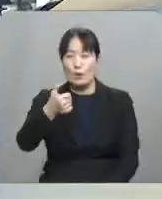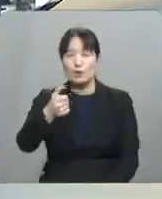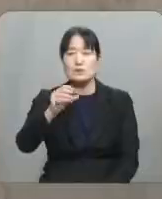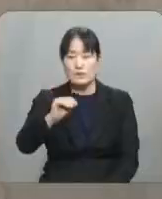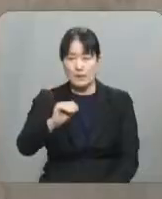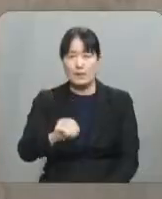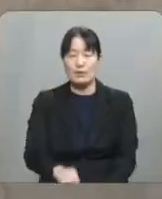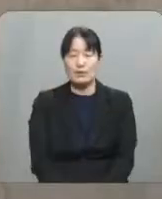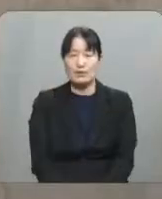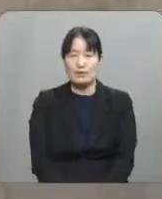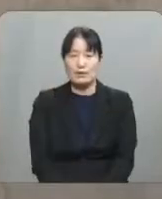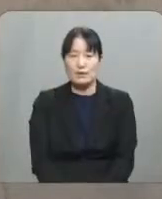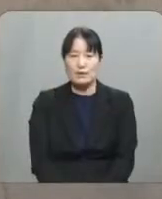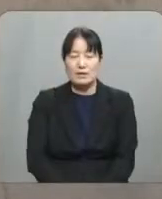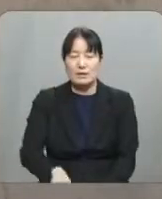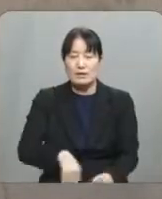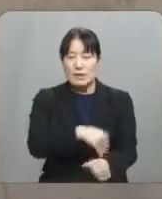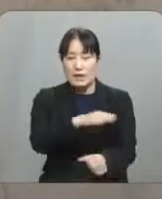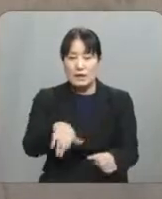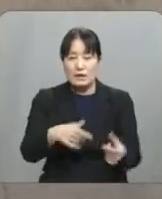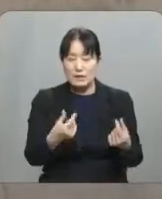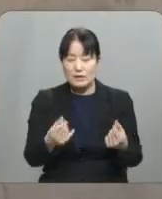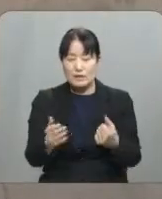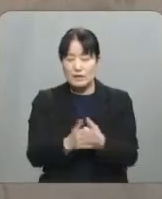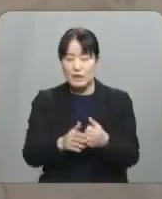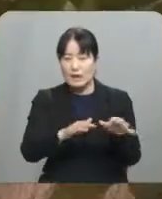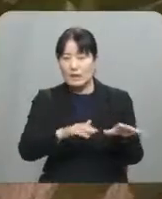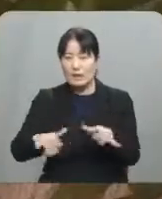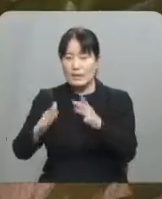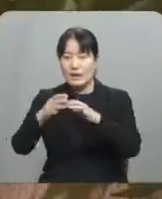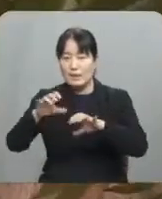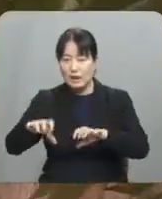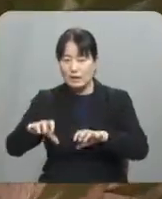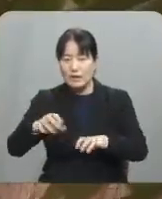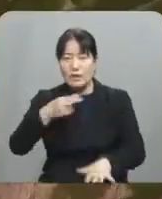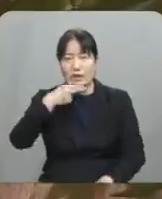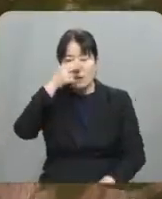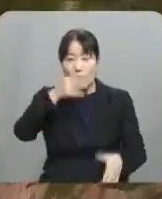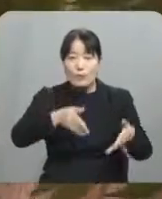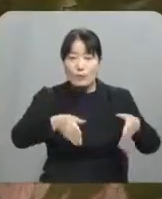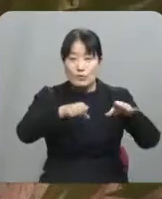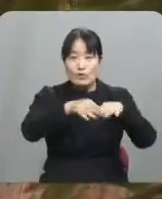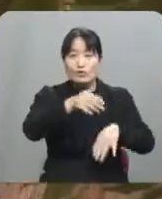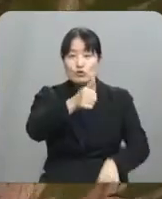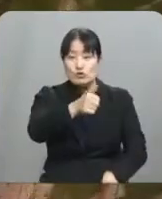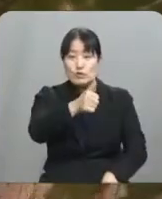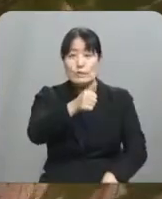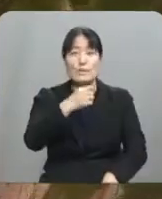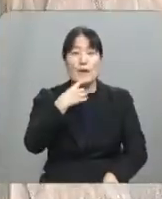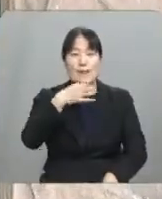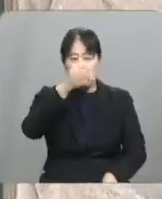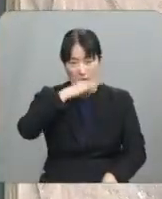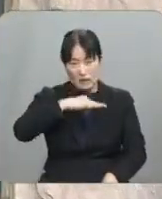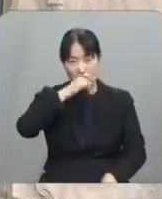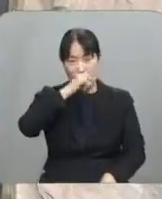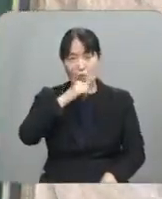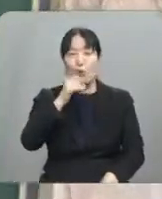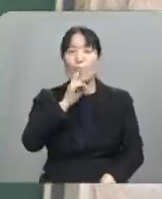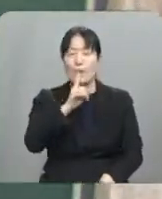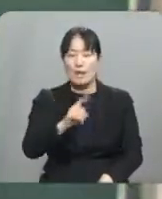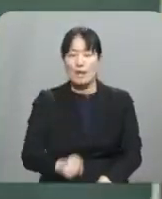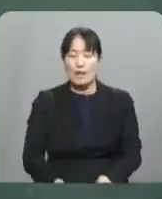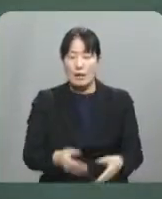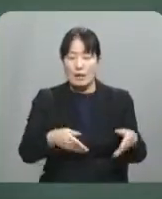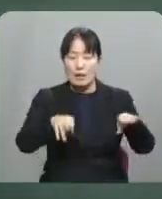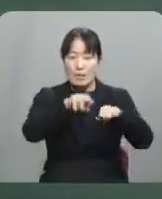원 수준입니다. 이러다 보니 일부 어촌계원들은 유흥업소의 전 건물주만 이득을 봤다고 비판합니다. 건물을